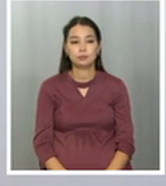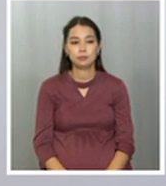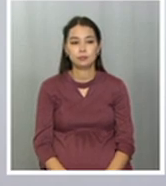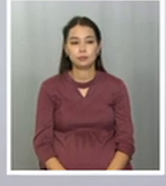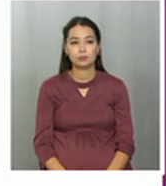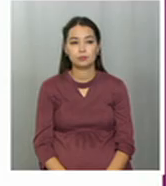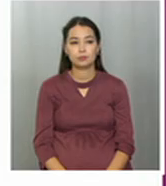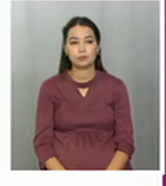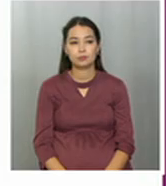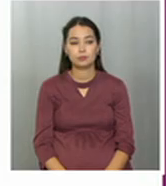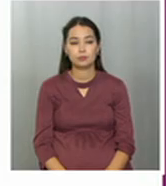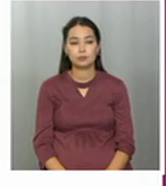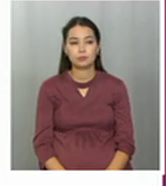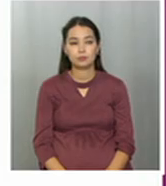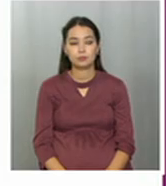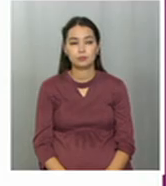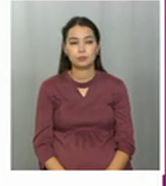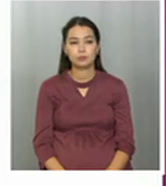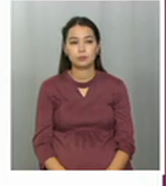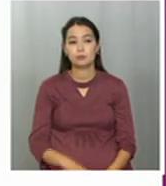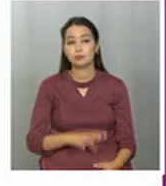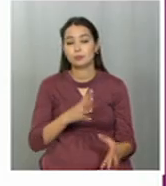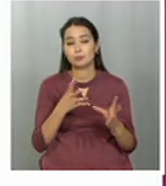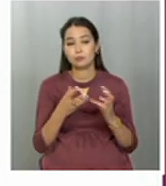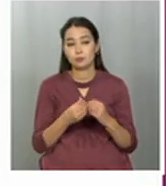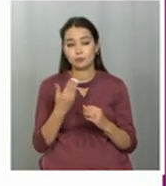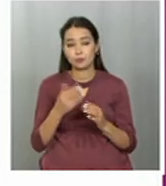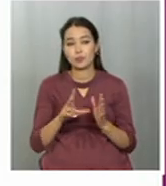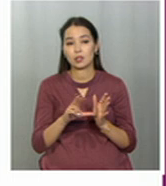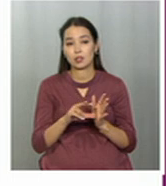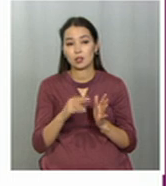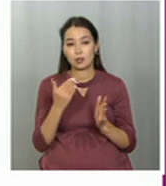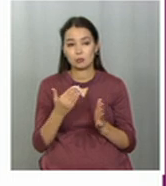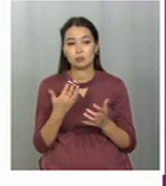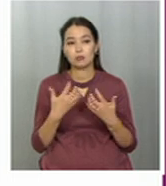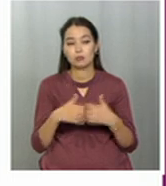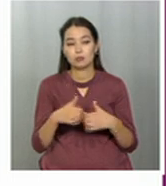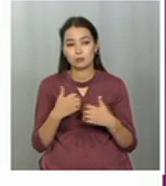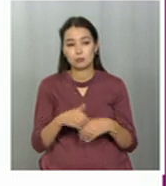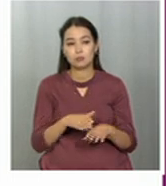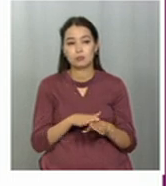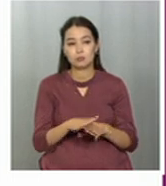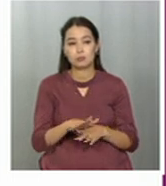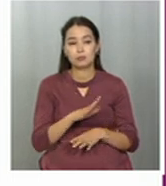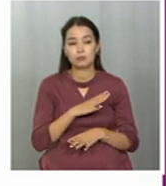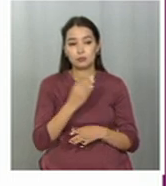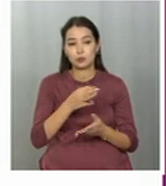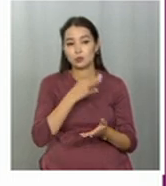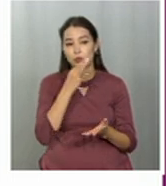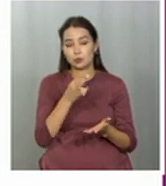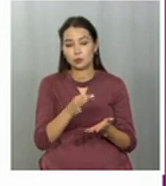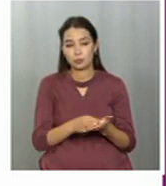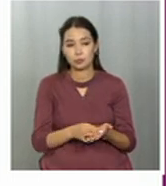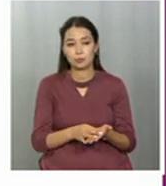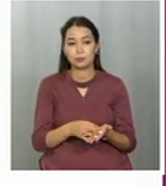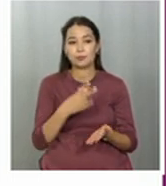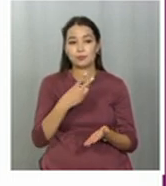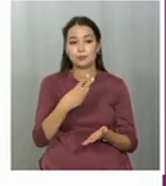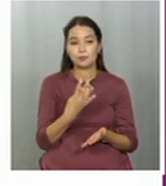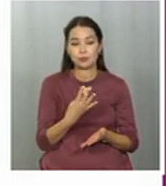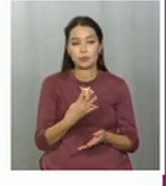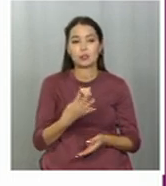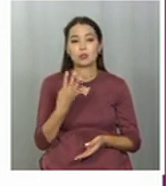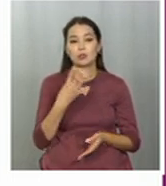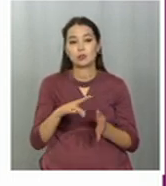192 градус шықты. Осының барлығы бізде геометриялық прогрессияны құрайды. Есептің жауабы 24